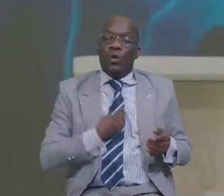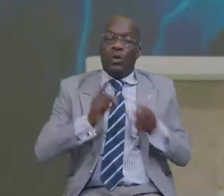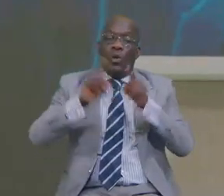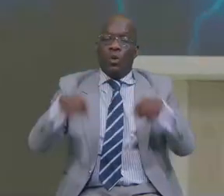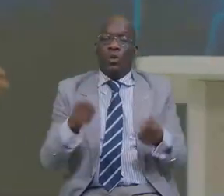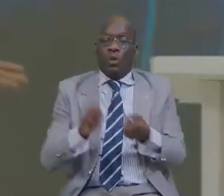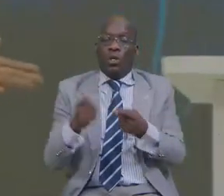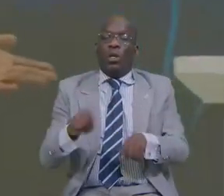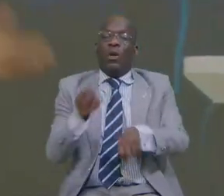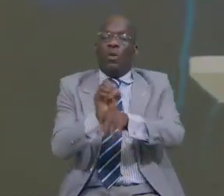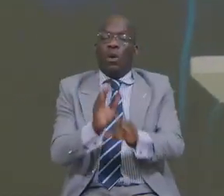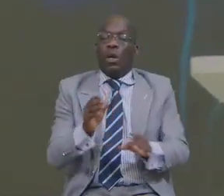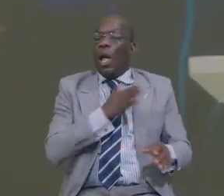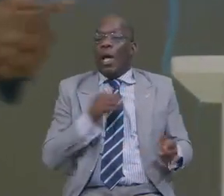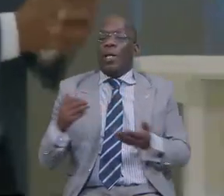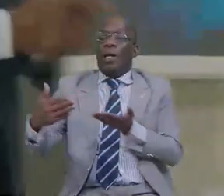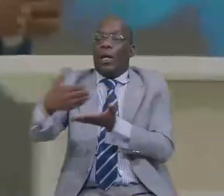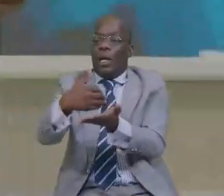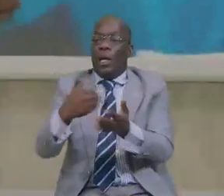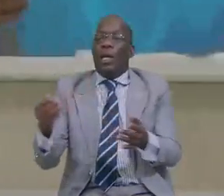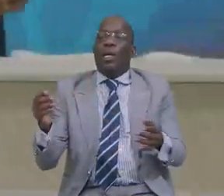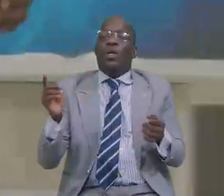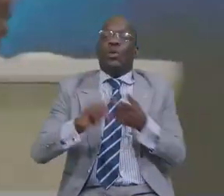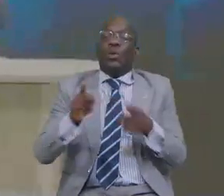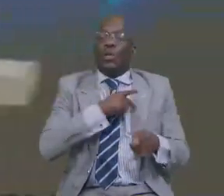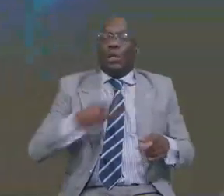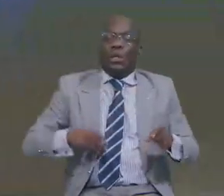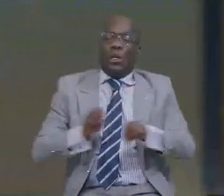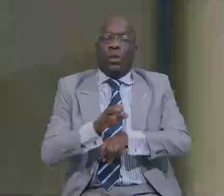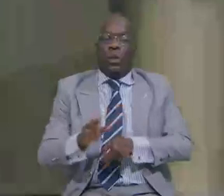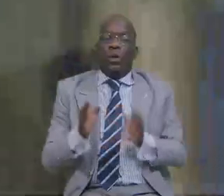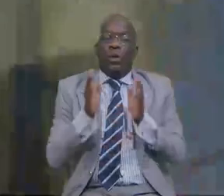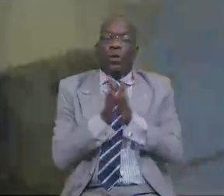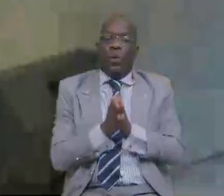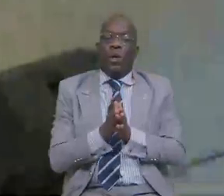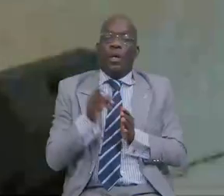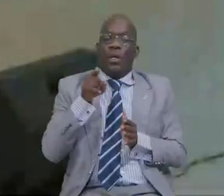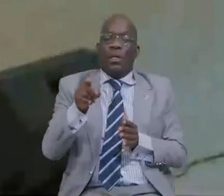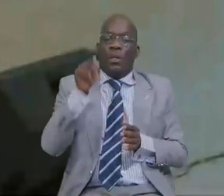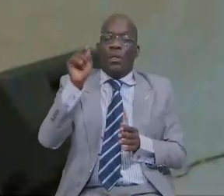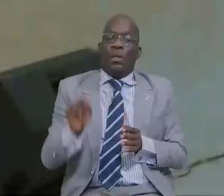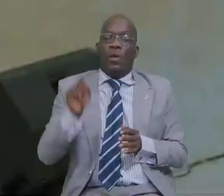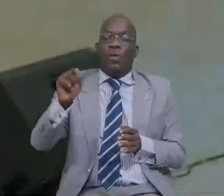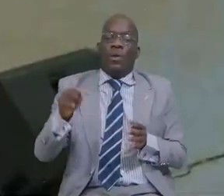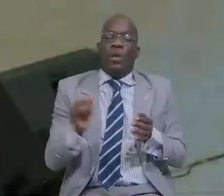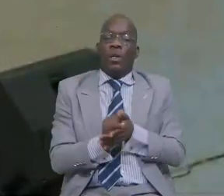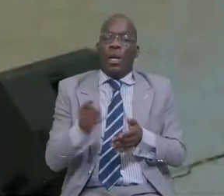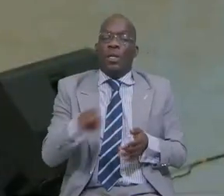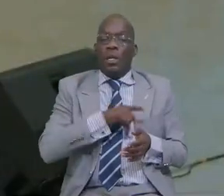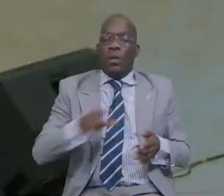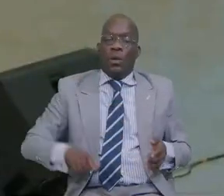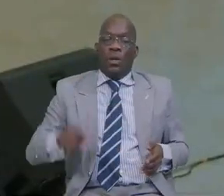moisson et il veut que la moisson soit donc cueillie. Priez donc le maître de la